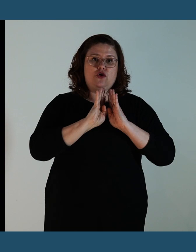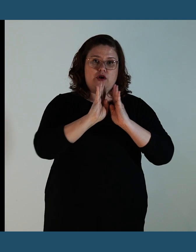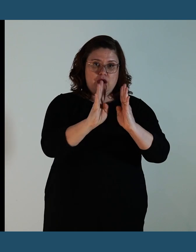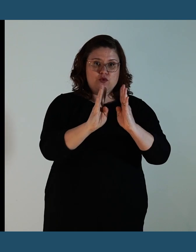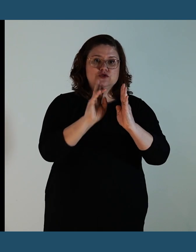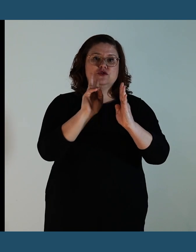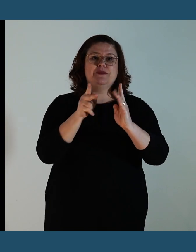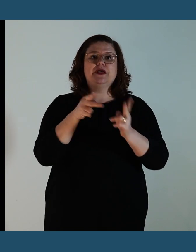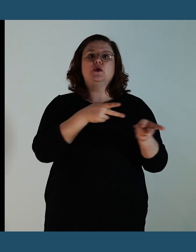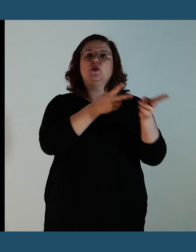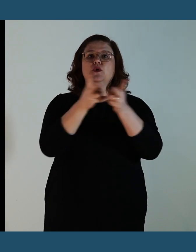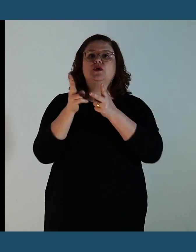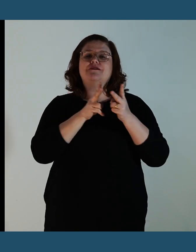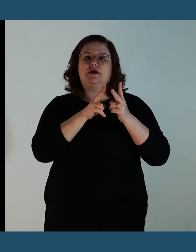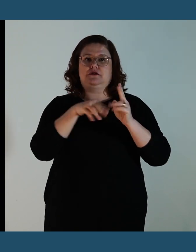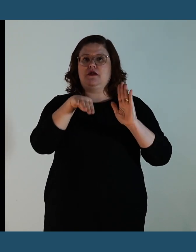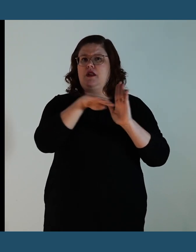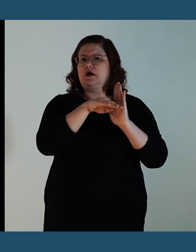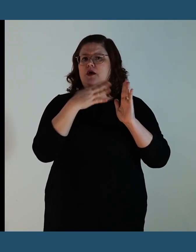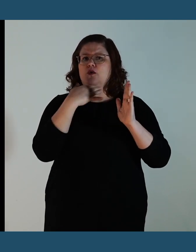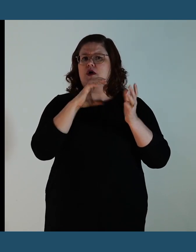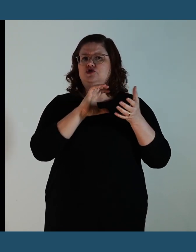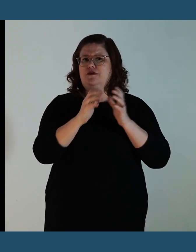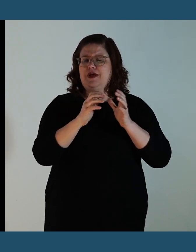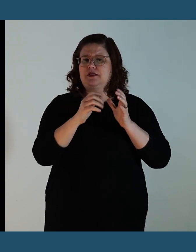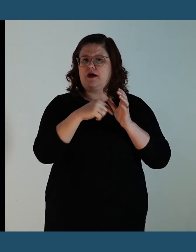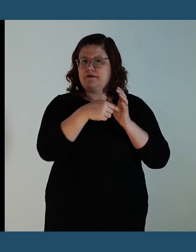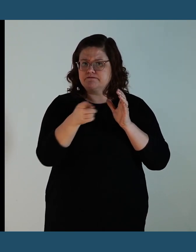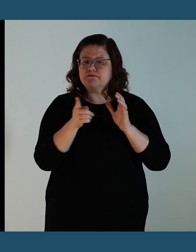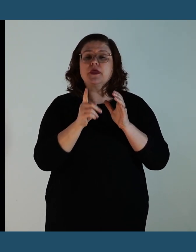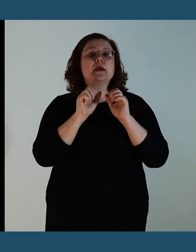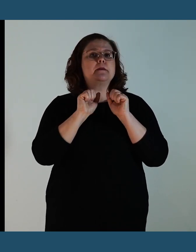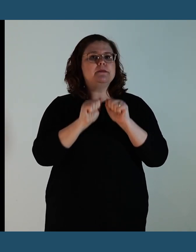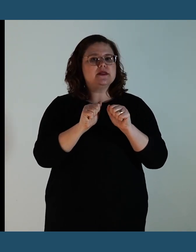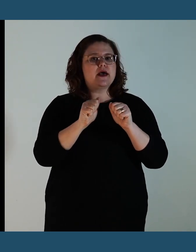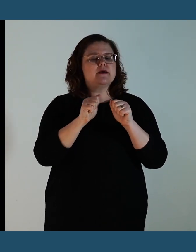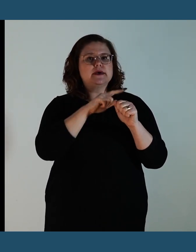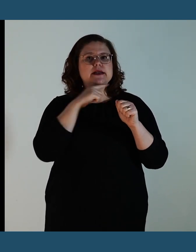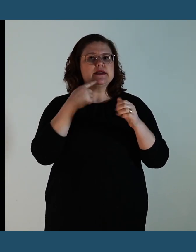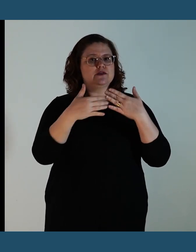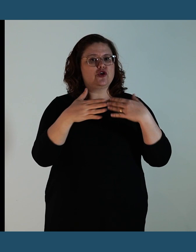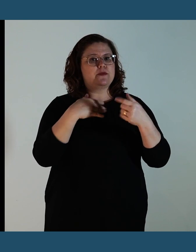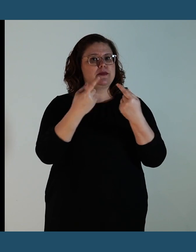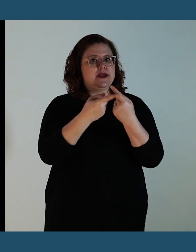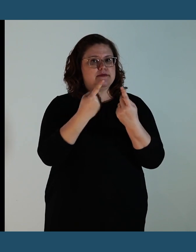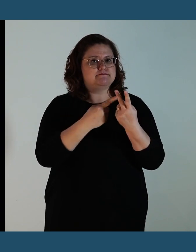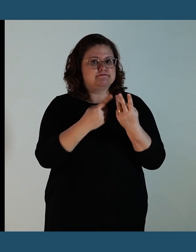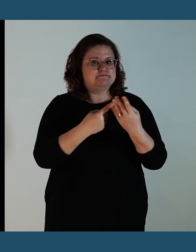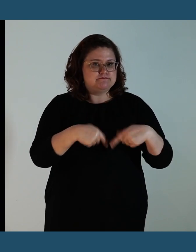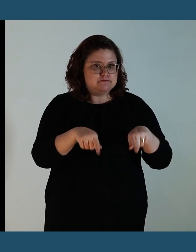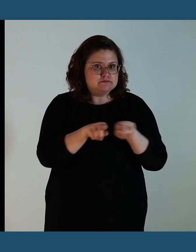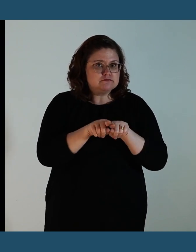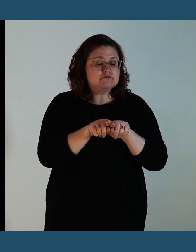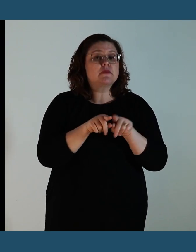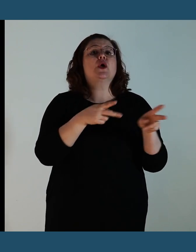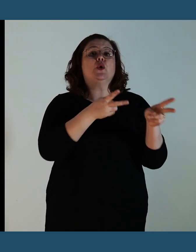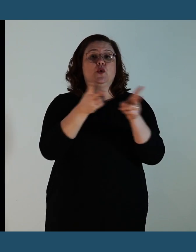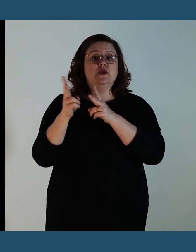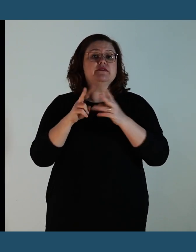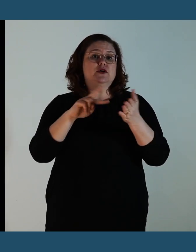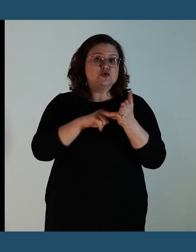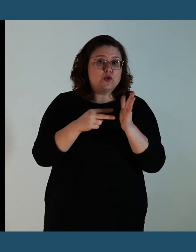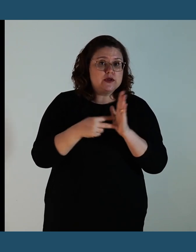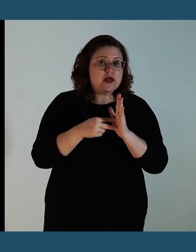erityisesti yhdenvertaisuuslain soveltamisen osalta ensinnäkin toteuttaa tarvittavat toimenpiteet, joilla yhdenvertaisuussuunnittelua